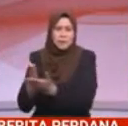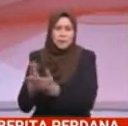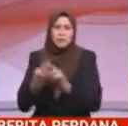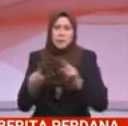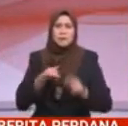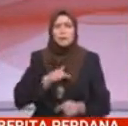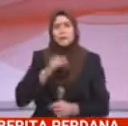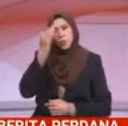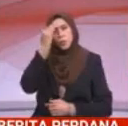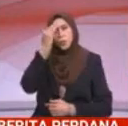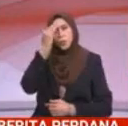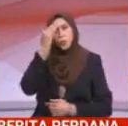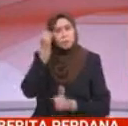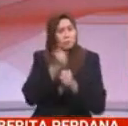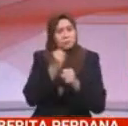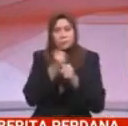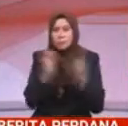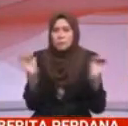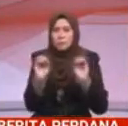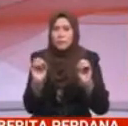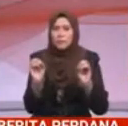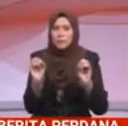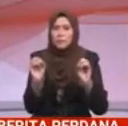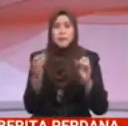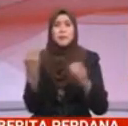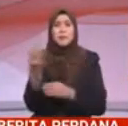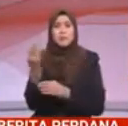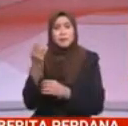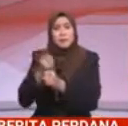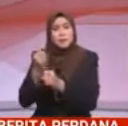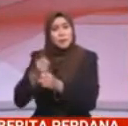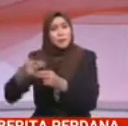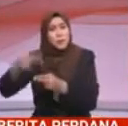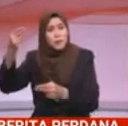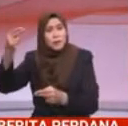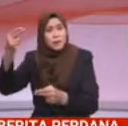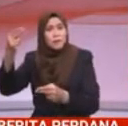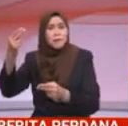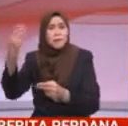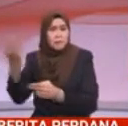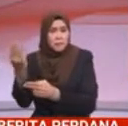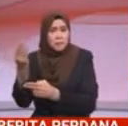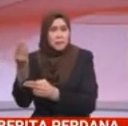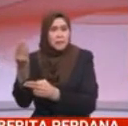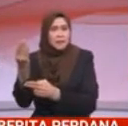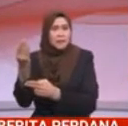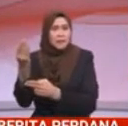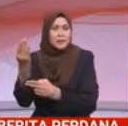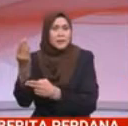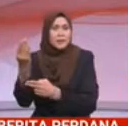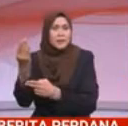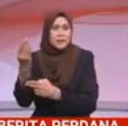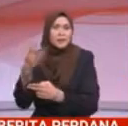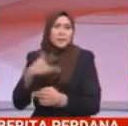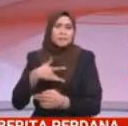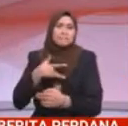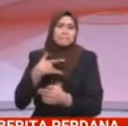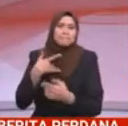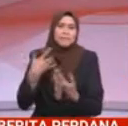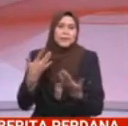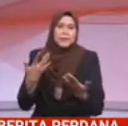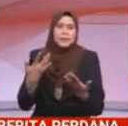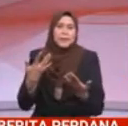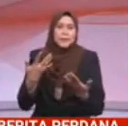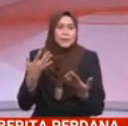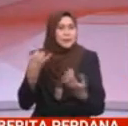ni macam mana. Bila dah tak segera, dah biasa dalam hotel industry, bila kenang ni bila terjadi ni rasa jam